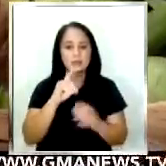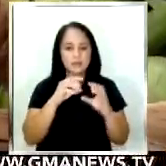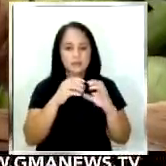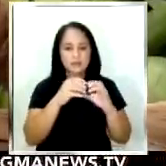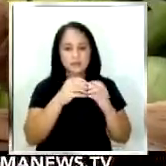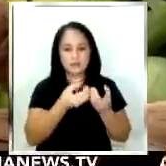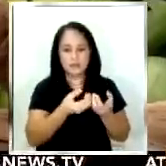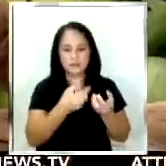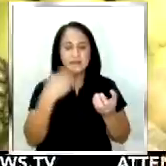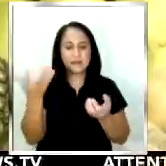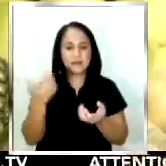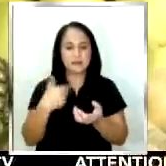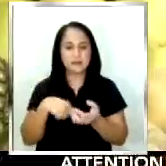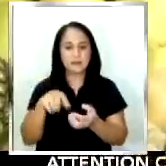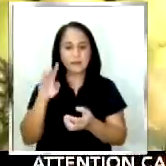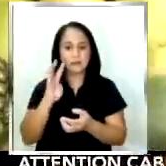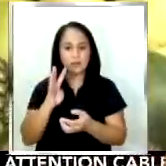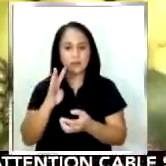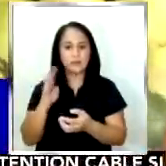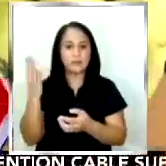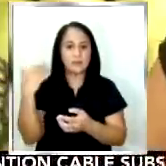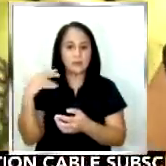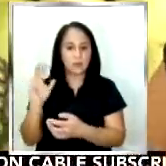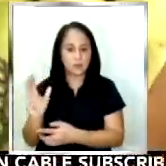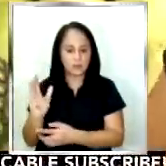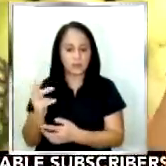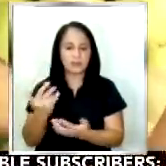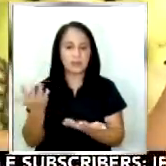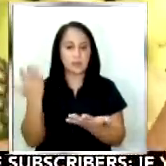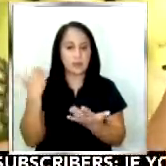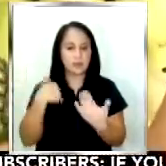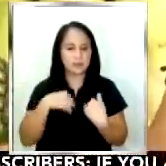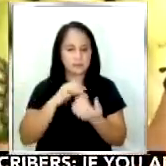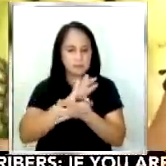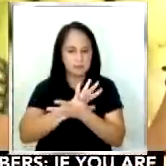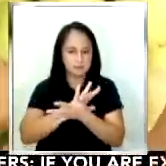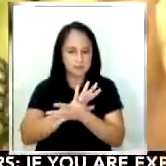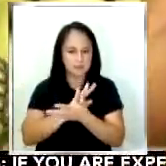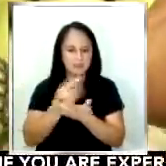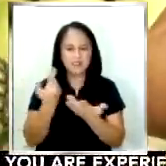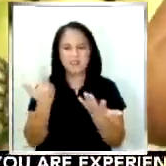30 pesos. Dahil po siguro sa pandemic, dahil po sa hirap ng